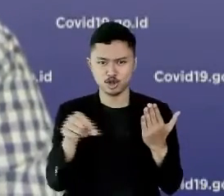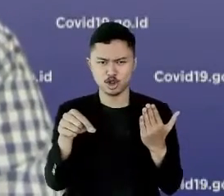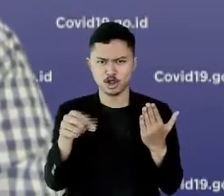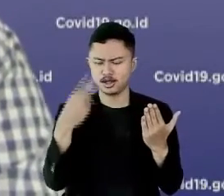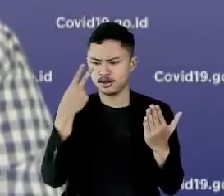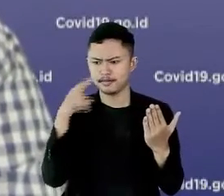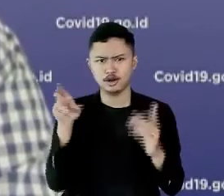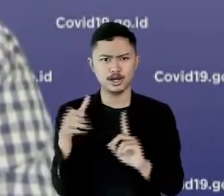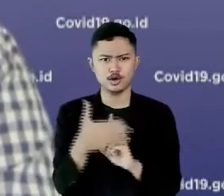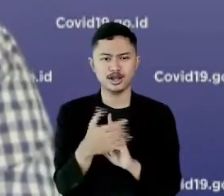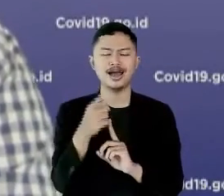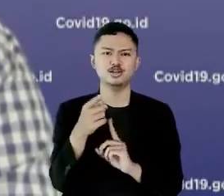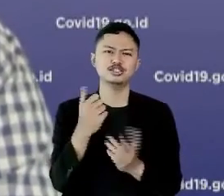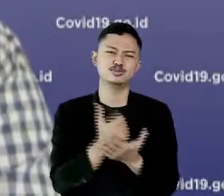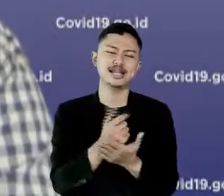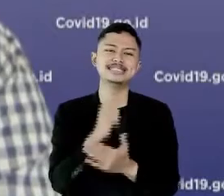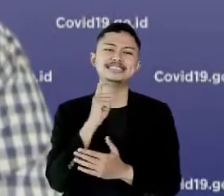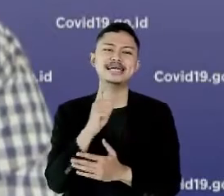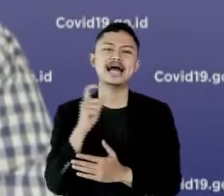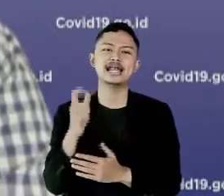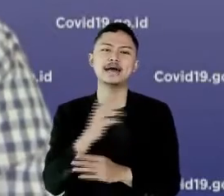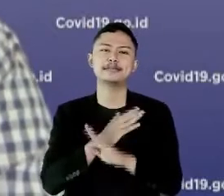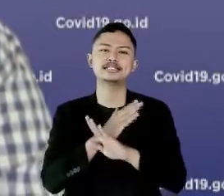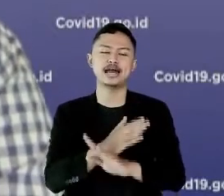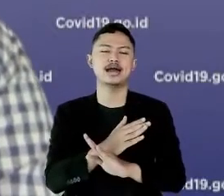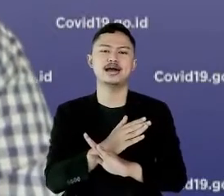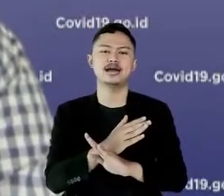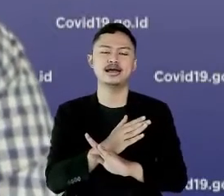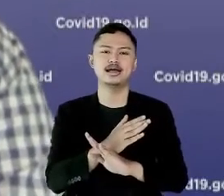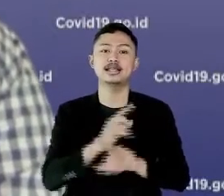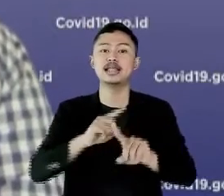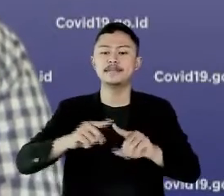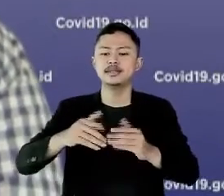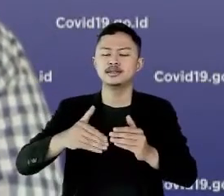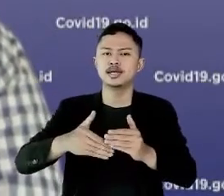Peduli Lindungi, menurut saya itu salah satu cara ya mitigasi. Tetapi